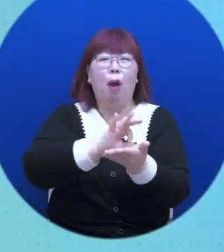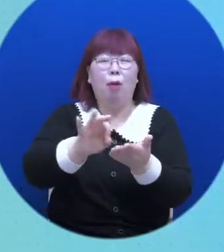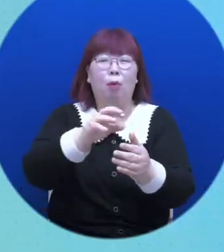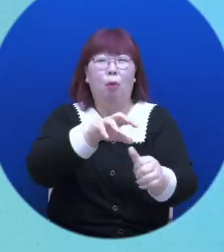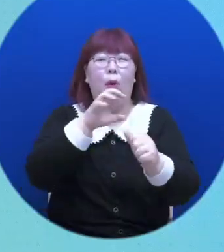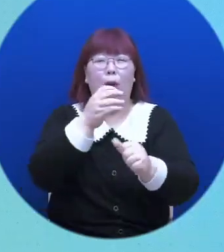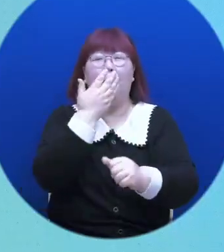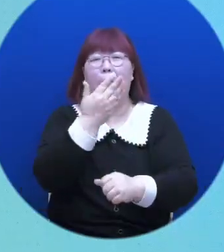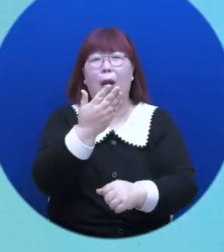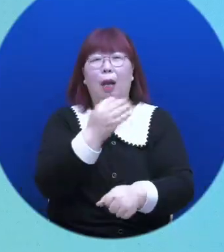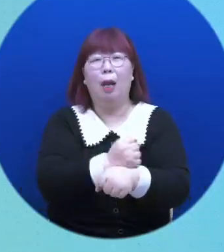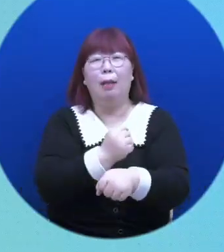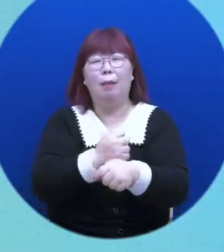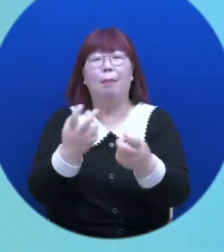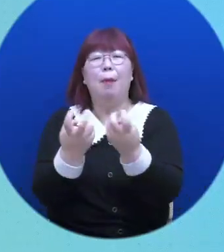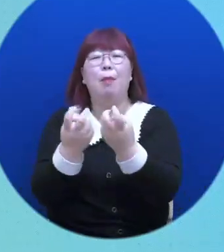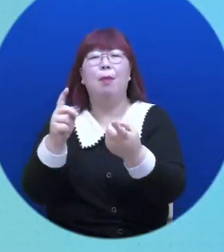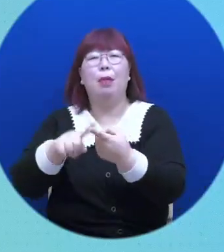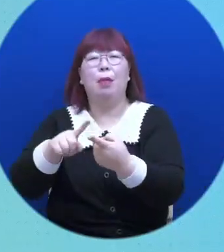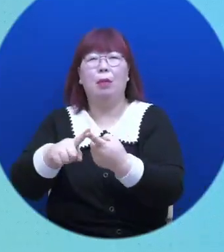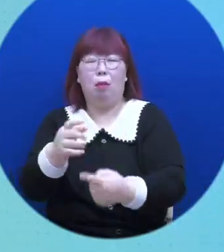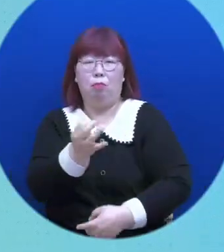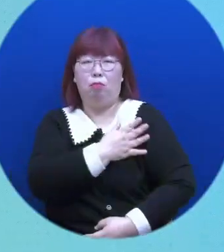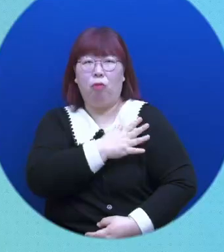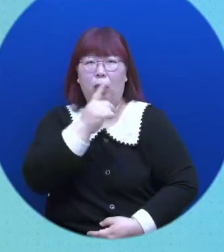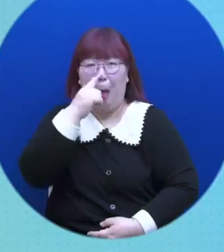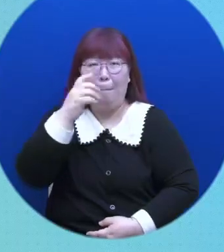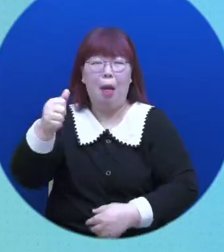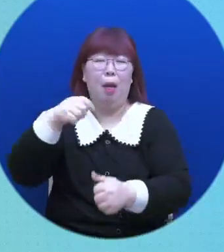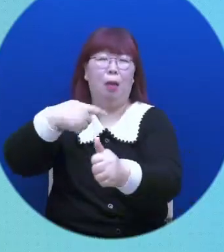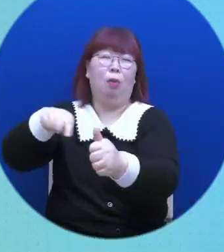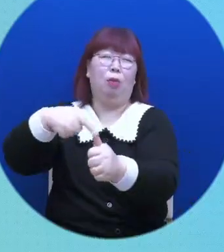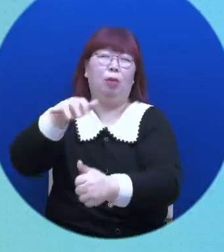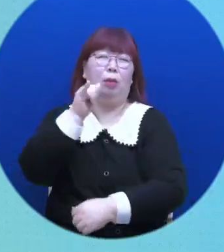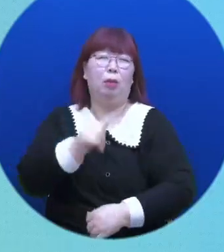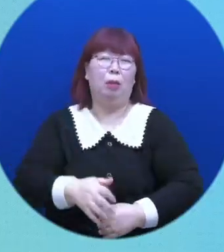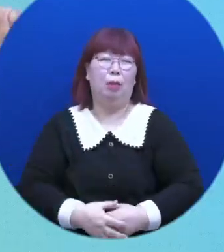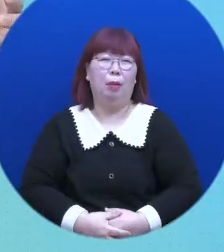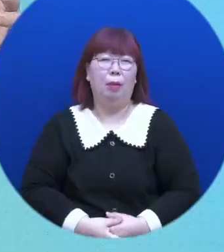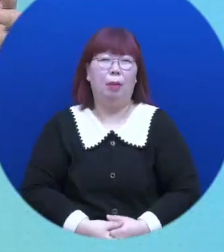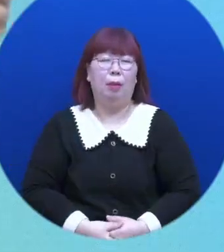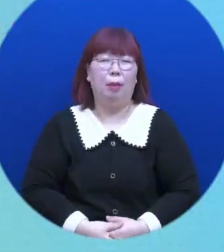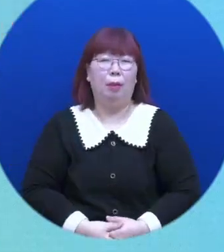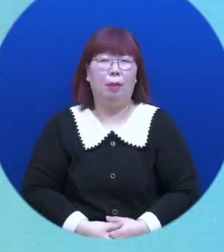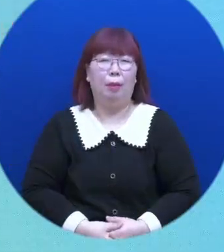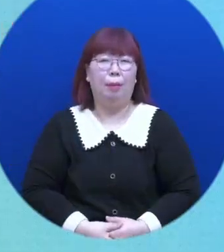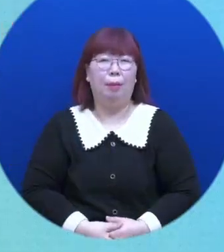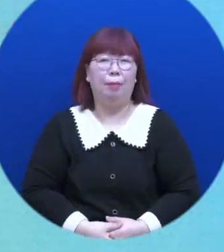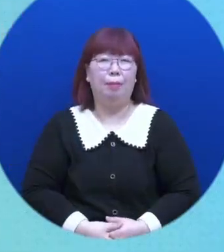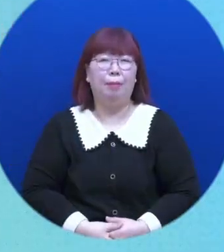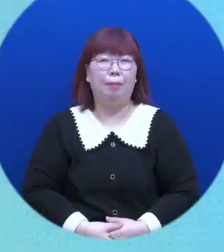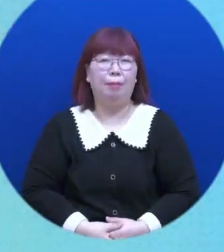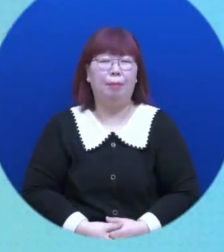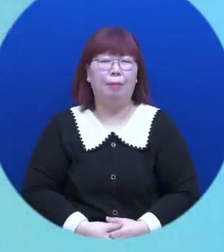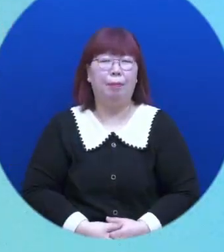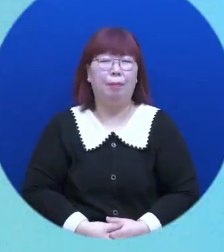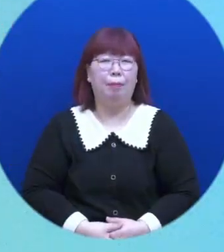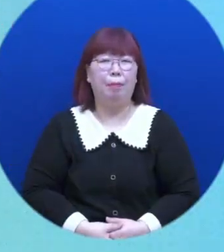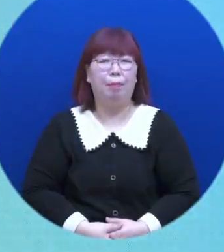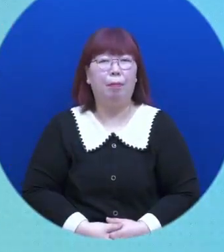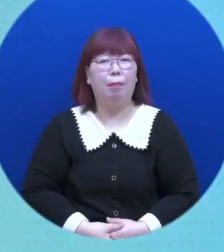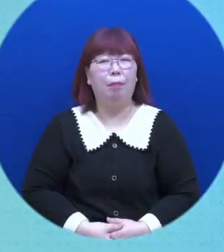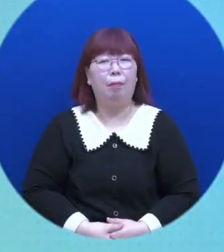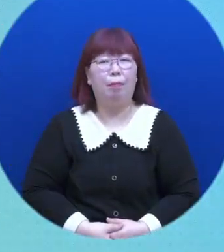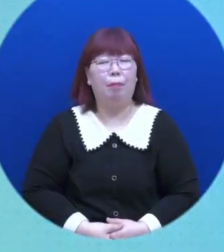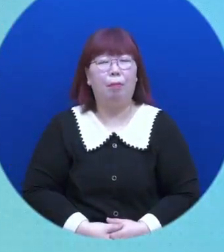아빠는 자녀들에게 시키고 있더라, 그런 얘기죠. 자, 그렇다면 여기서 한마디로